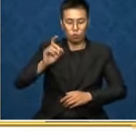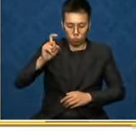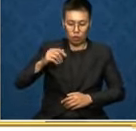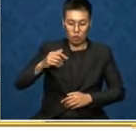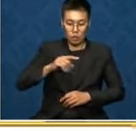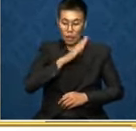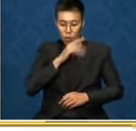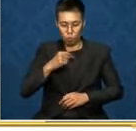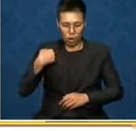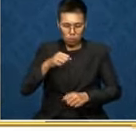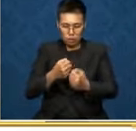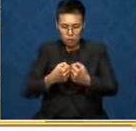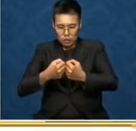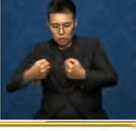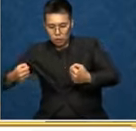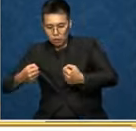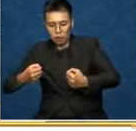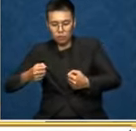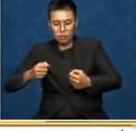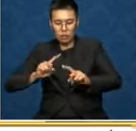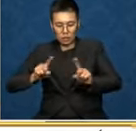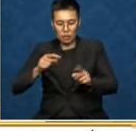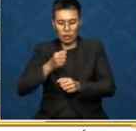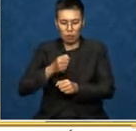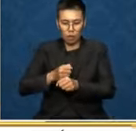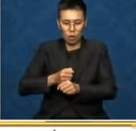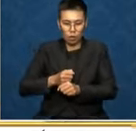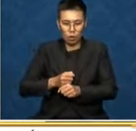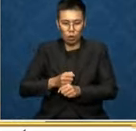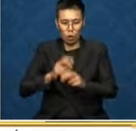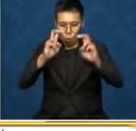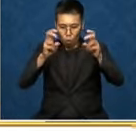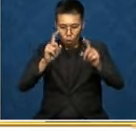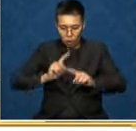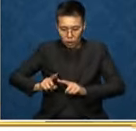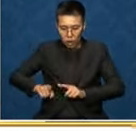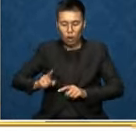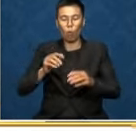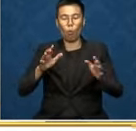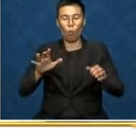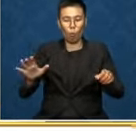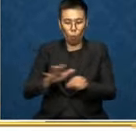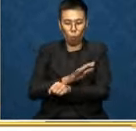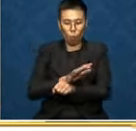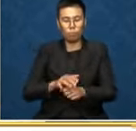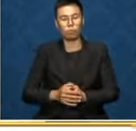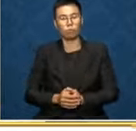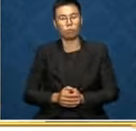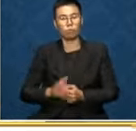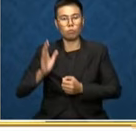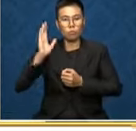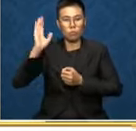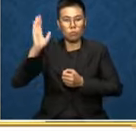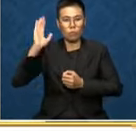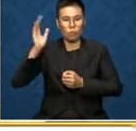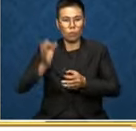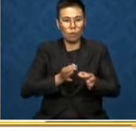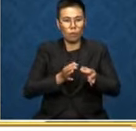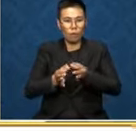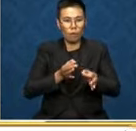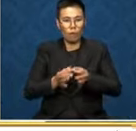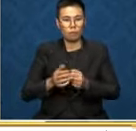การแก้ไขรัฐธรรมนูญให้สำเร็จเป็นจริงตามที่ได้สัญญาไว้กับพี่น้องประชาชนซึ่งจากการแถลงของคณะกรรมการชุดนี้ค่ะ